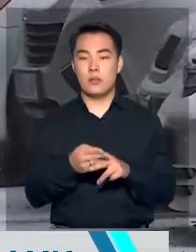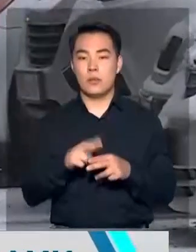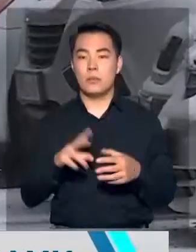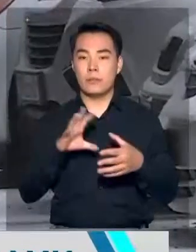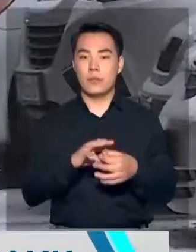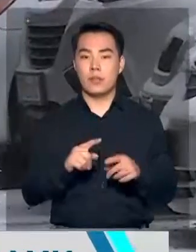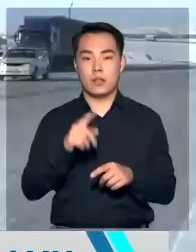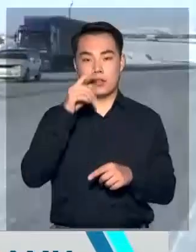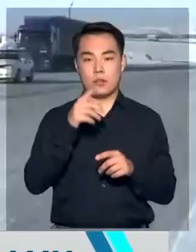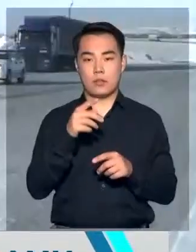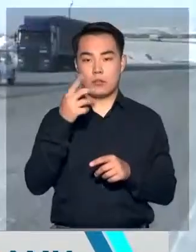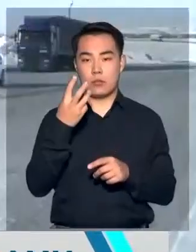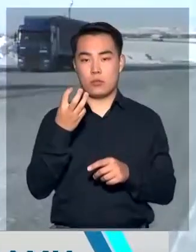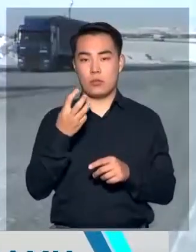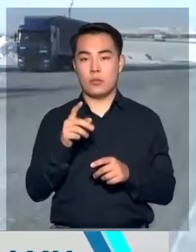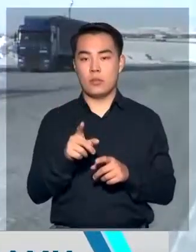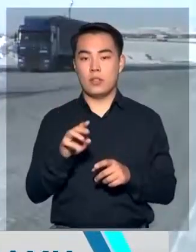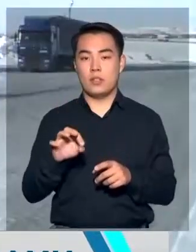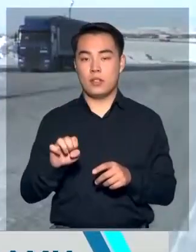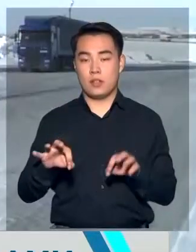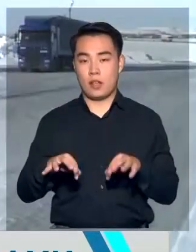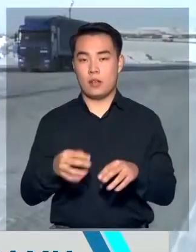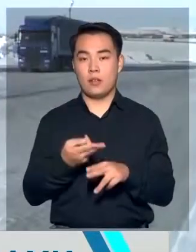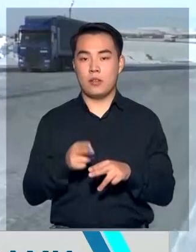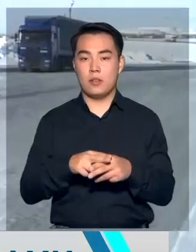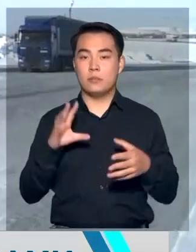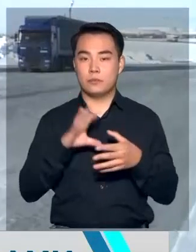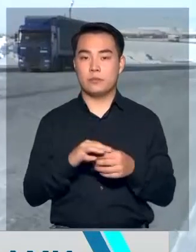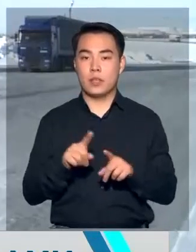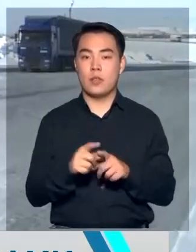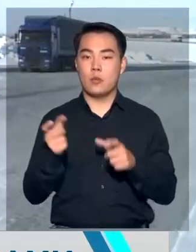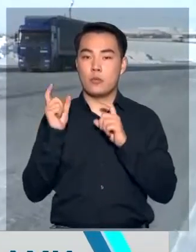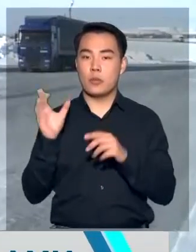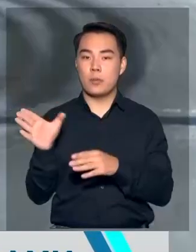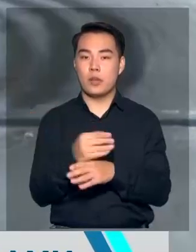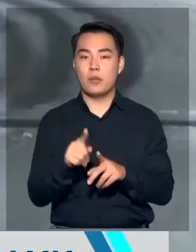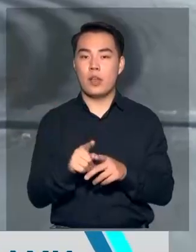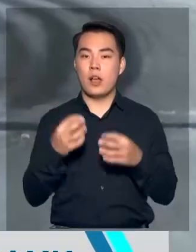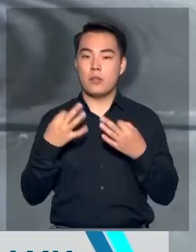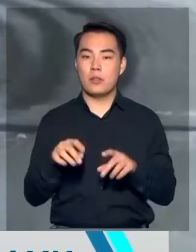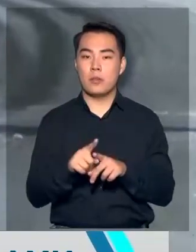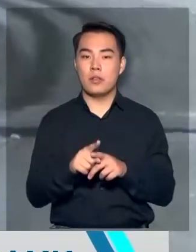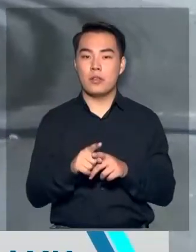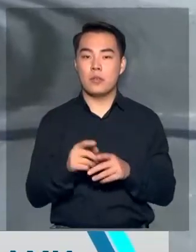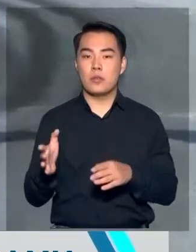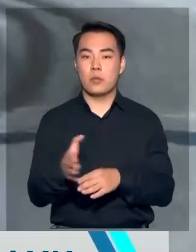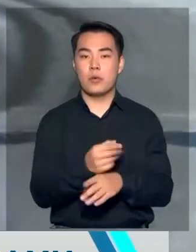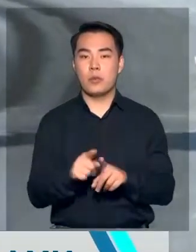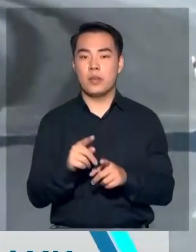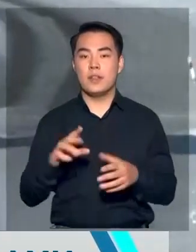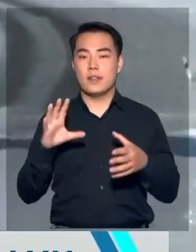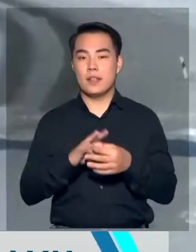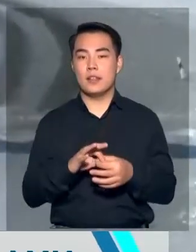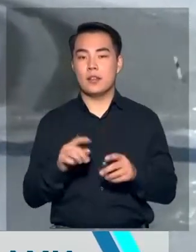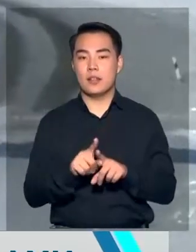300 единиц транспорта. А тех, кто занимается международными грузоперевозками, планируют освободить от уплаты сбора за первичную